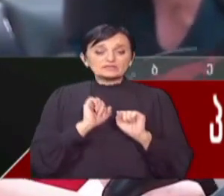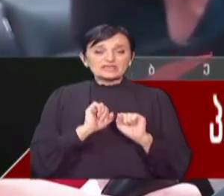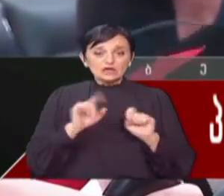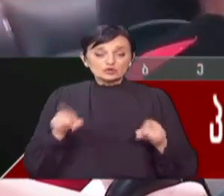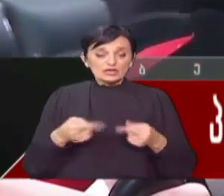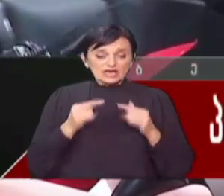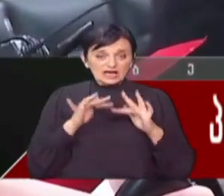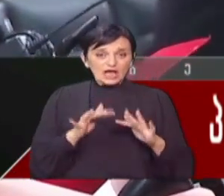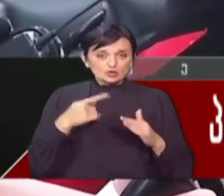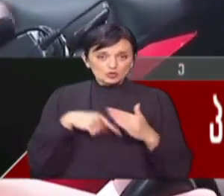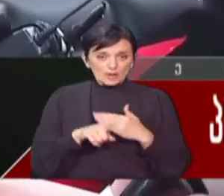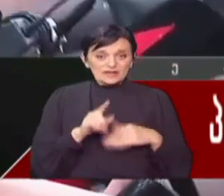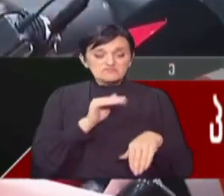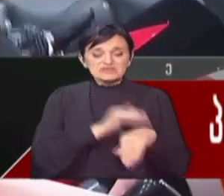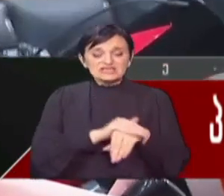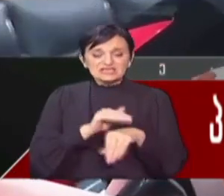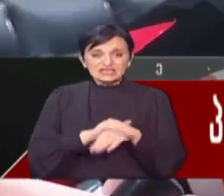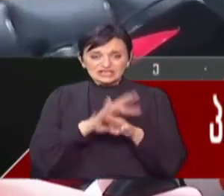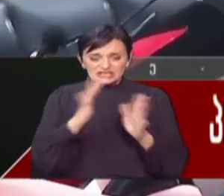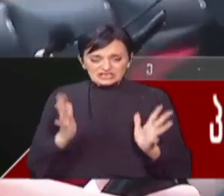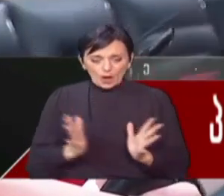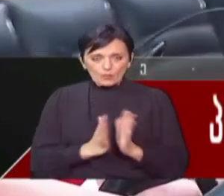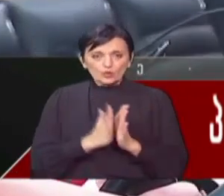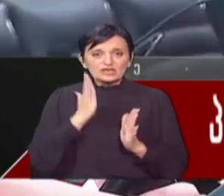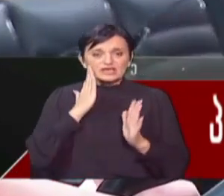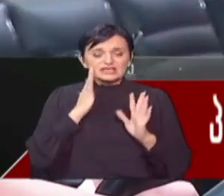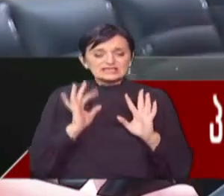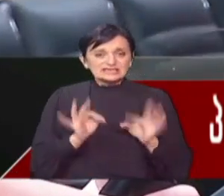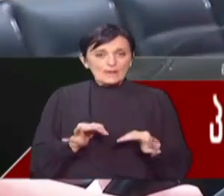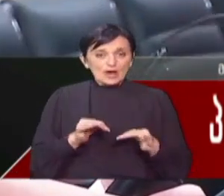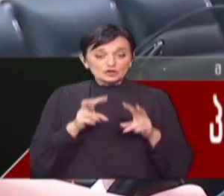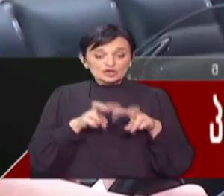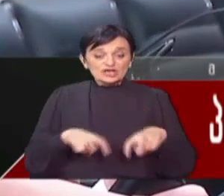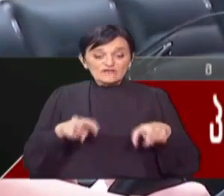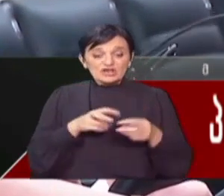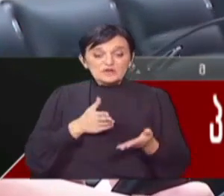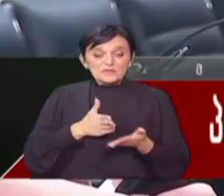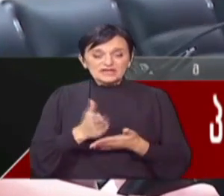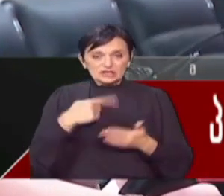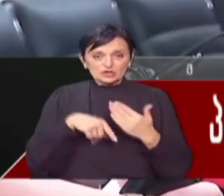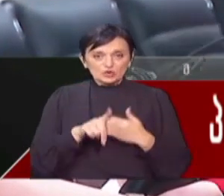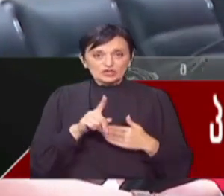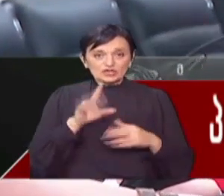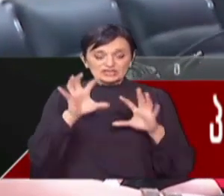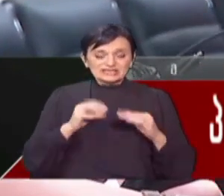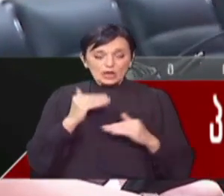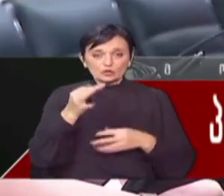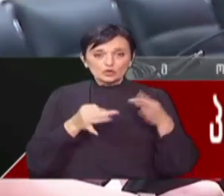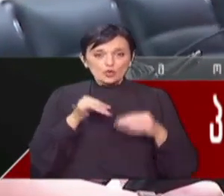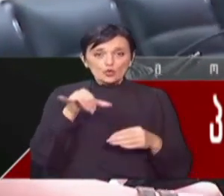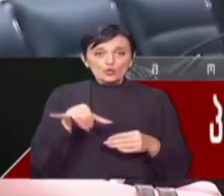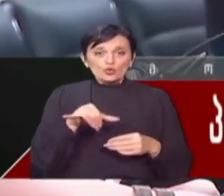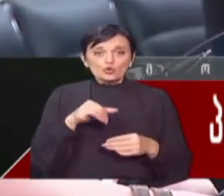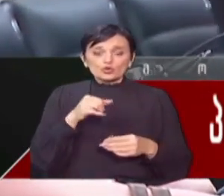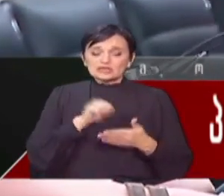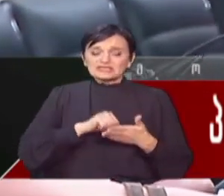gamhorciele, vidan gamom dinare, kice bulebata, gerovani, da, sa martiani, gamuklevis principi dan gamom dinare, sa Constituția sa samartlos, arab, sa